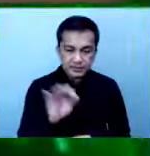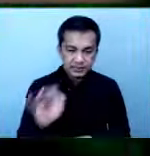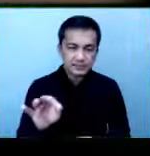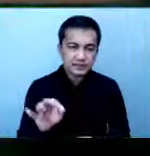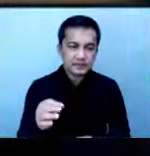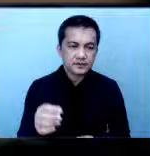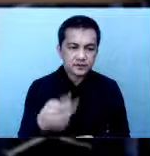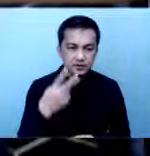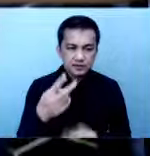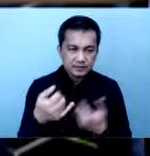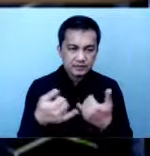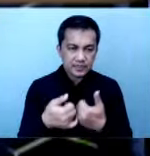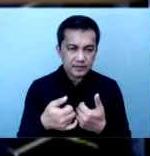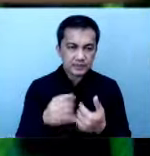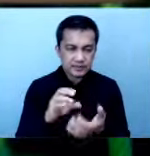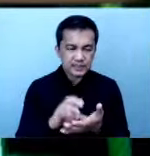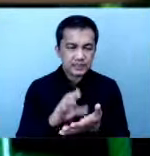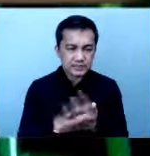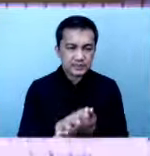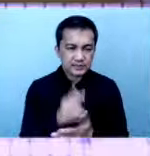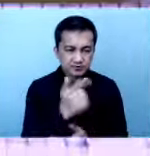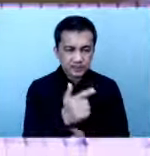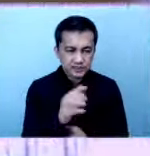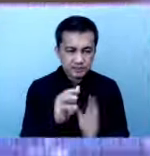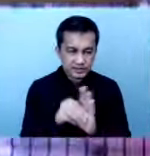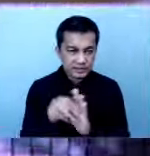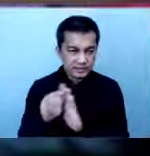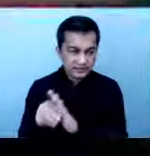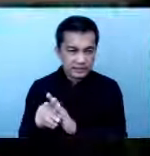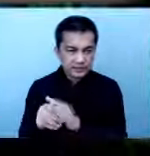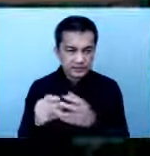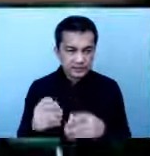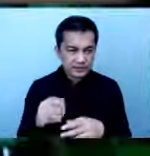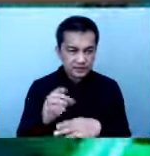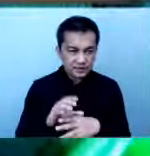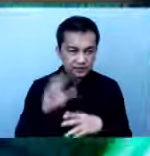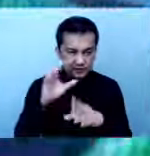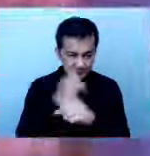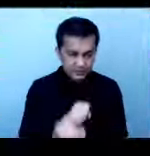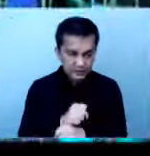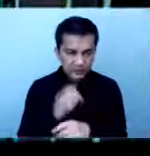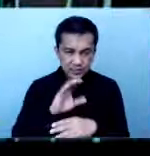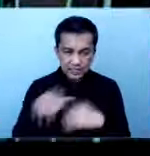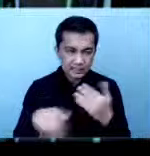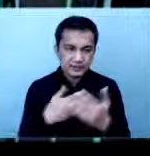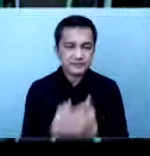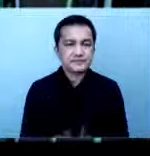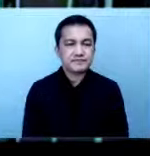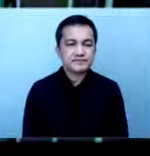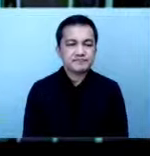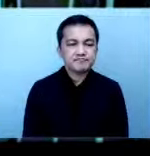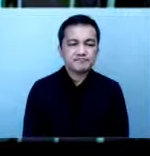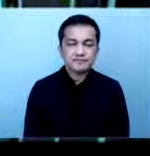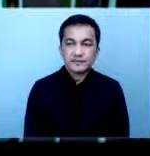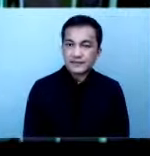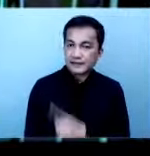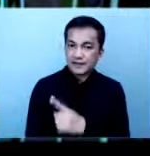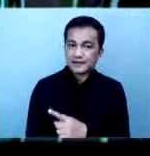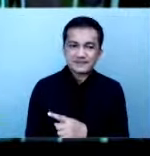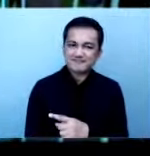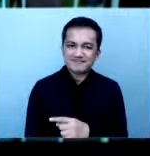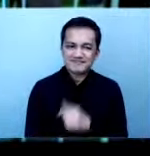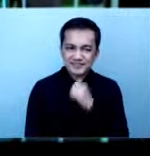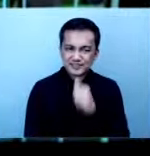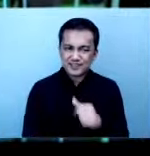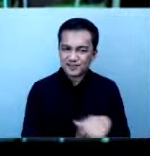game credits na take 20 minutes para matapos ang lahat ng obstacles. Siyempre, hindi tayo uurong sa